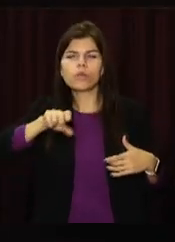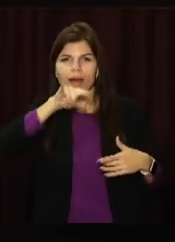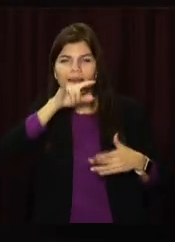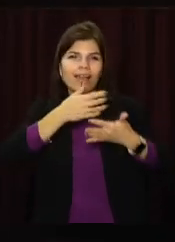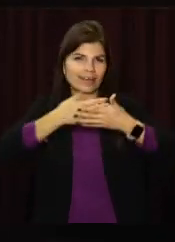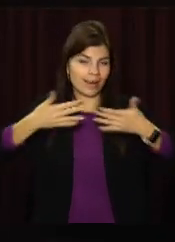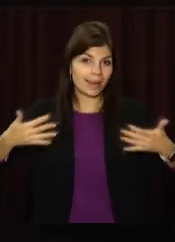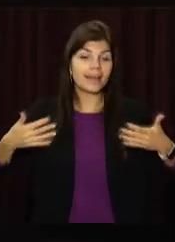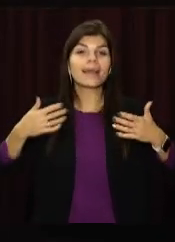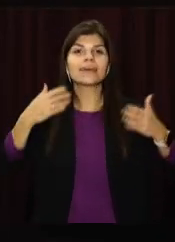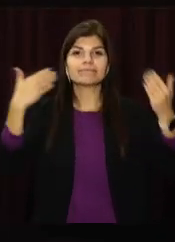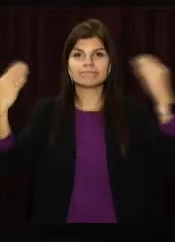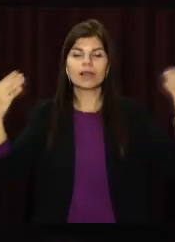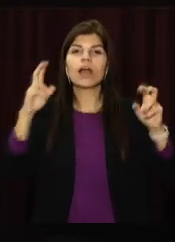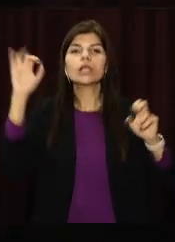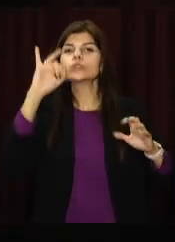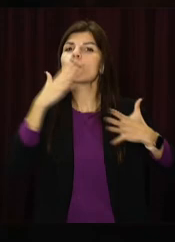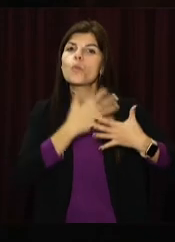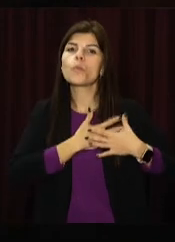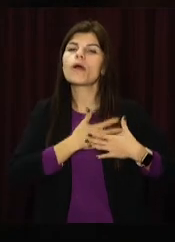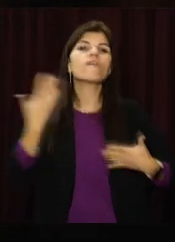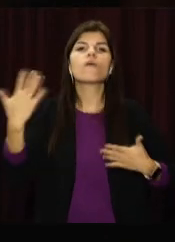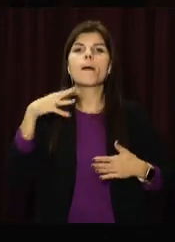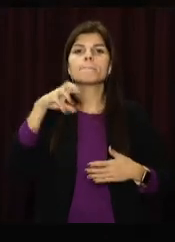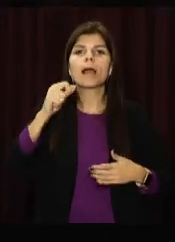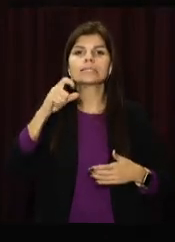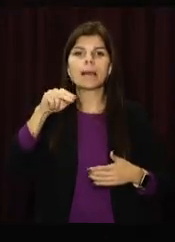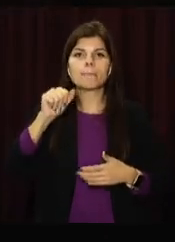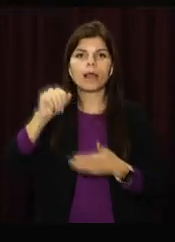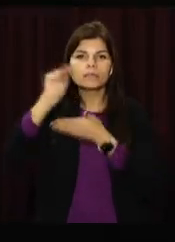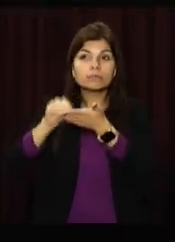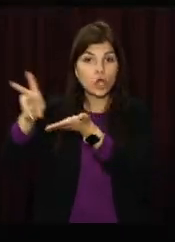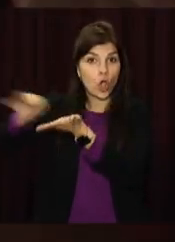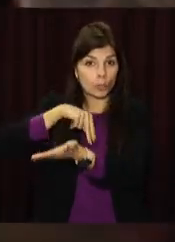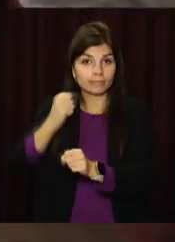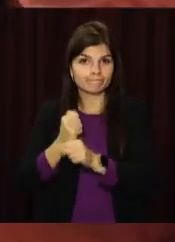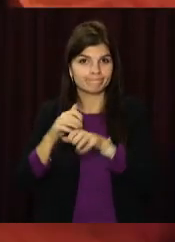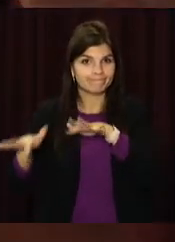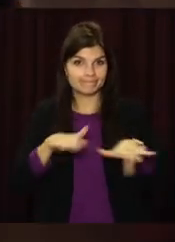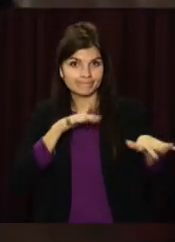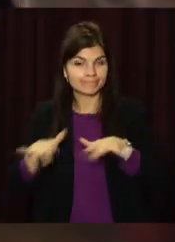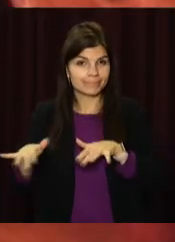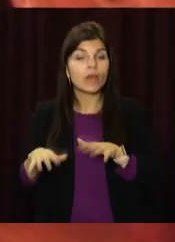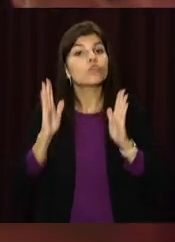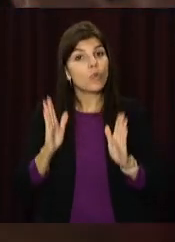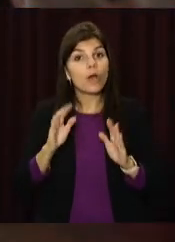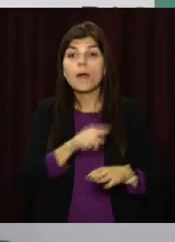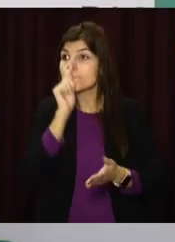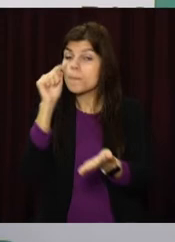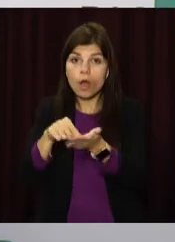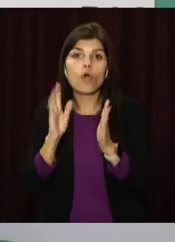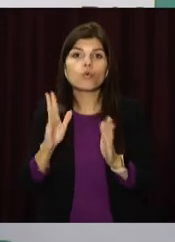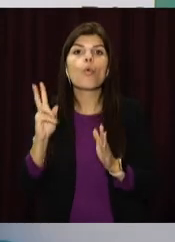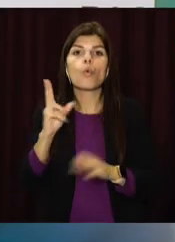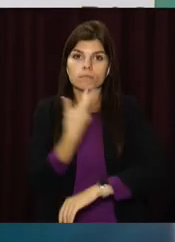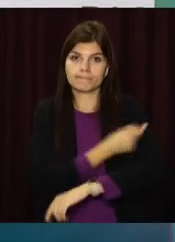сцени інквізиції та навіть історію кохання Івана Мазепи. Потрапити на квест зможуть тільки власники зелених ковід-сертифікатів.